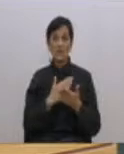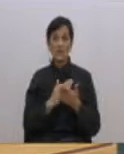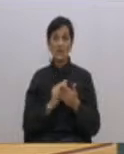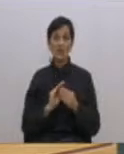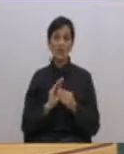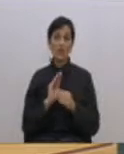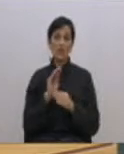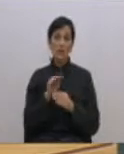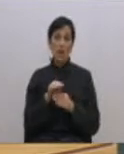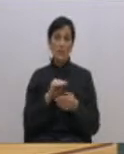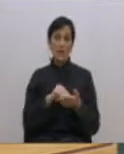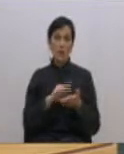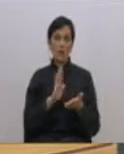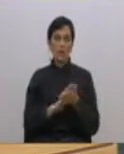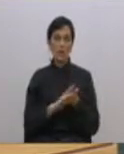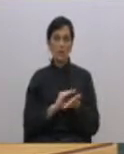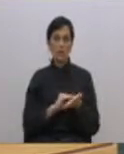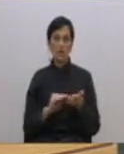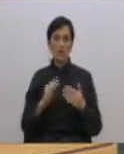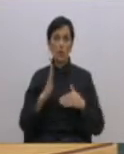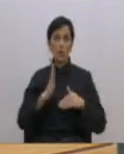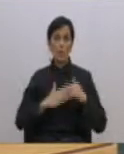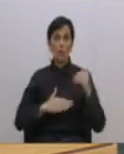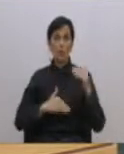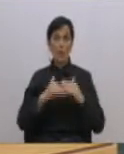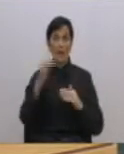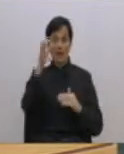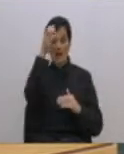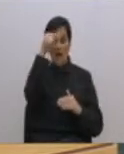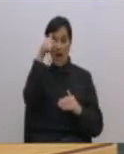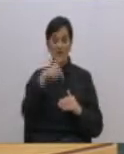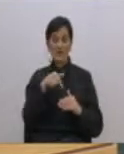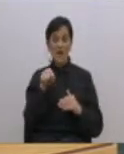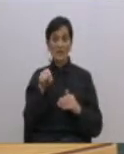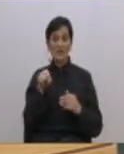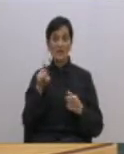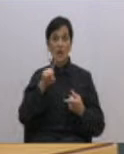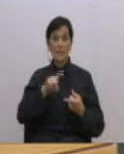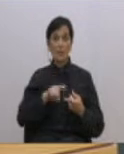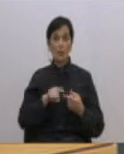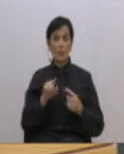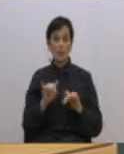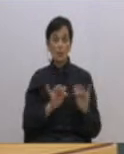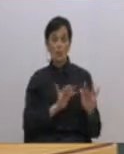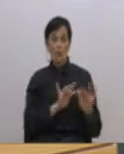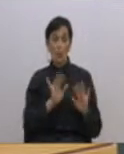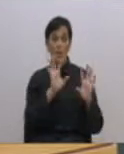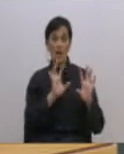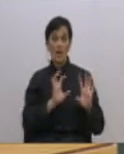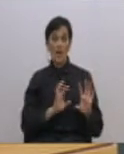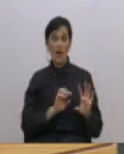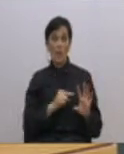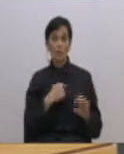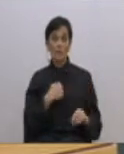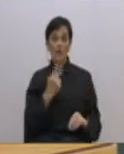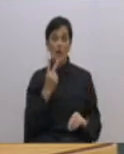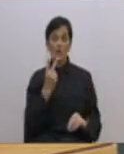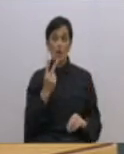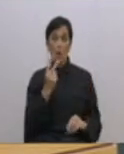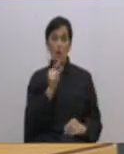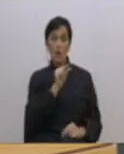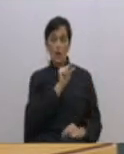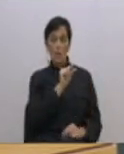დამატებითი ჩანაწერის პროფესიულ განათლებასთან მიმართებაში. Იქ მოქმედ კანონმდებლობაში ჩვენ ორი პუნქტისგან